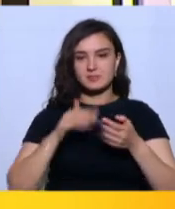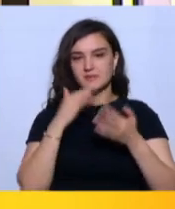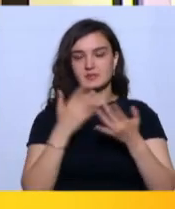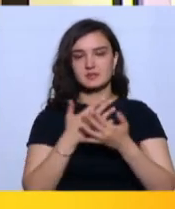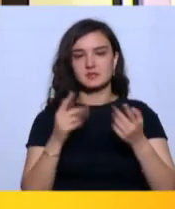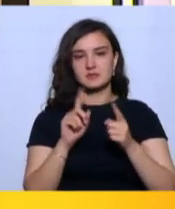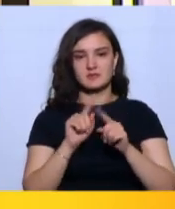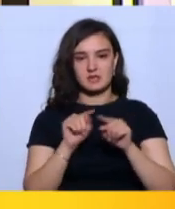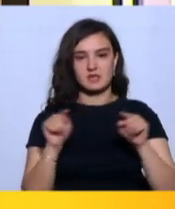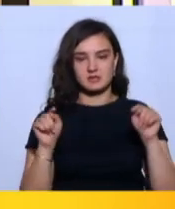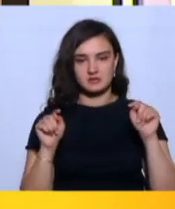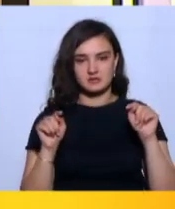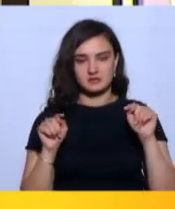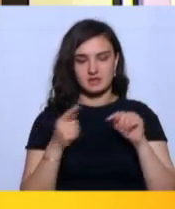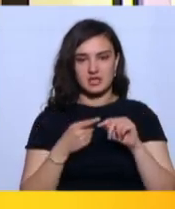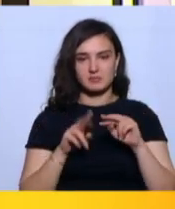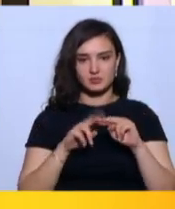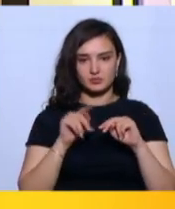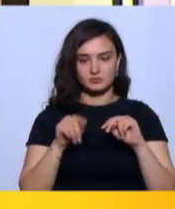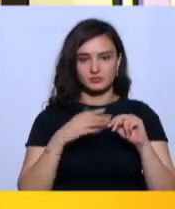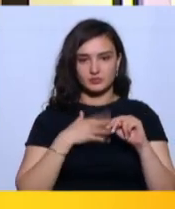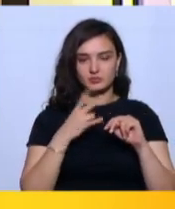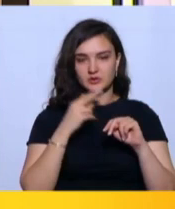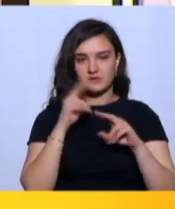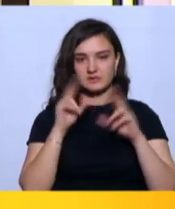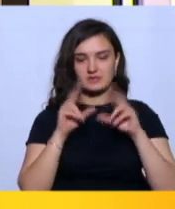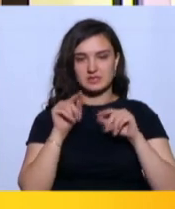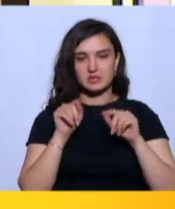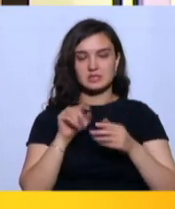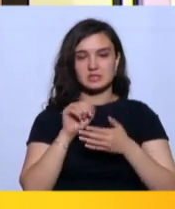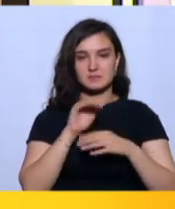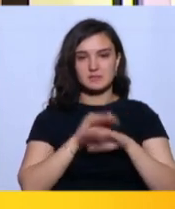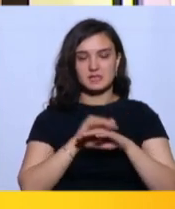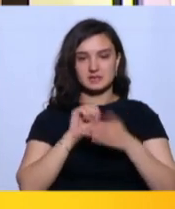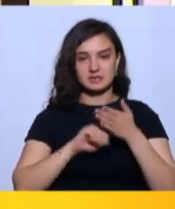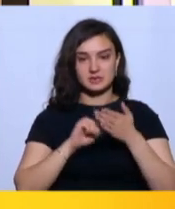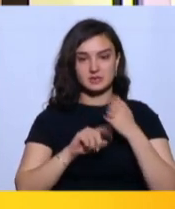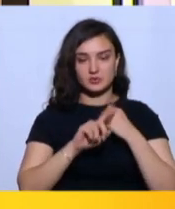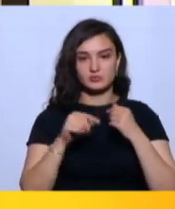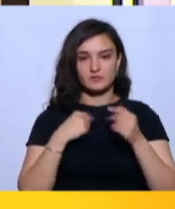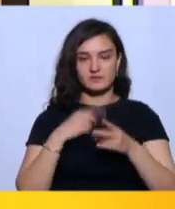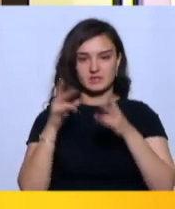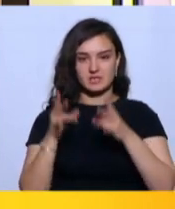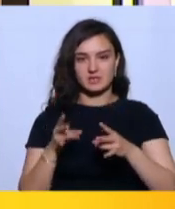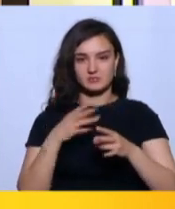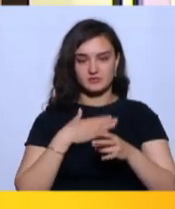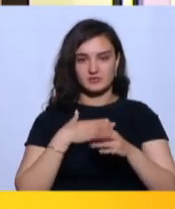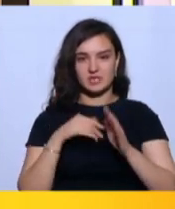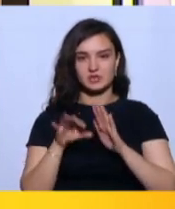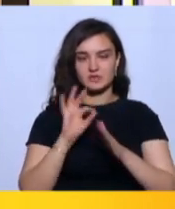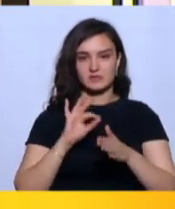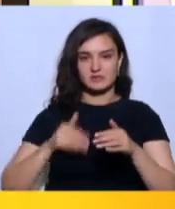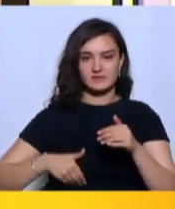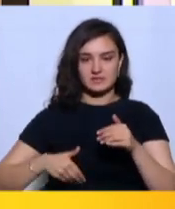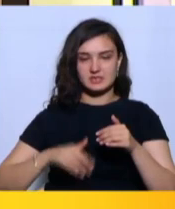სხვა რამ, ეხლა ეს შორს წაგვიყვანს. ამიტომ ჩვენ და გავითვალისწინოთ ის ფაქტი, რომ ჩვენ ვაზარალებთ ჩვენი არჩევანით